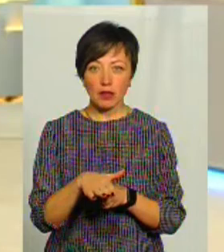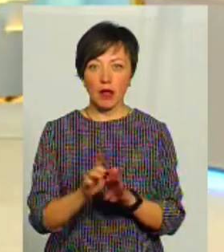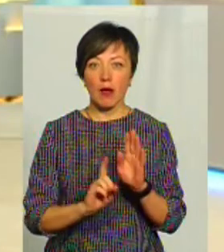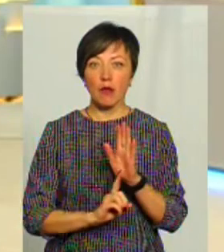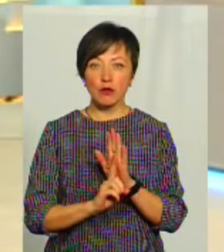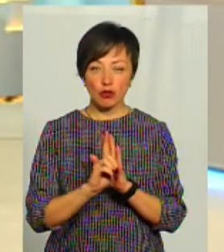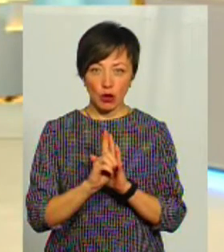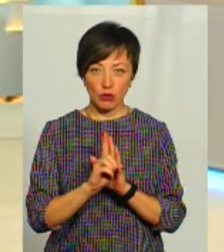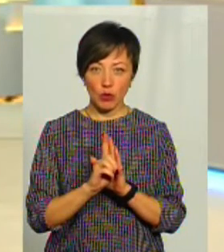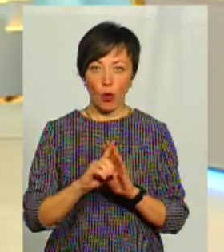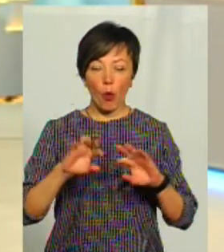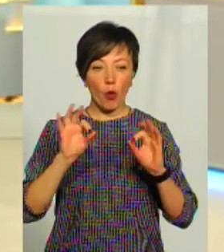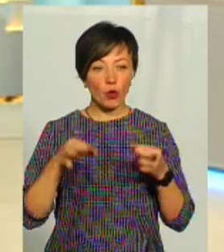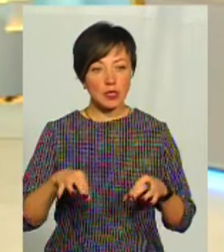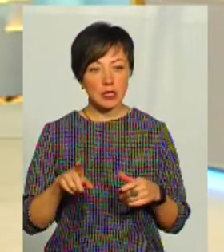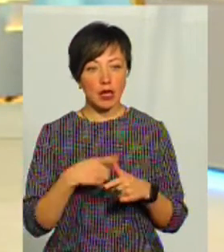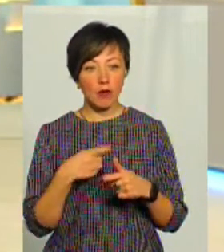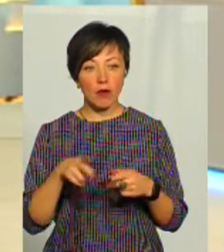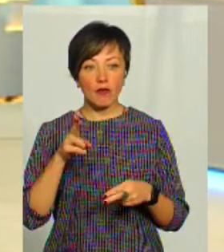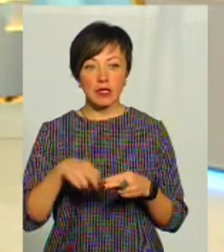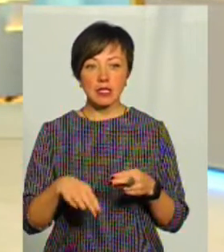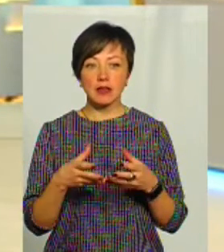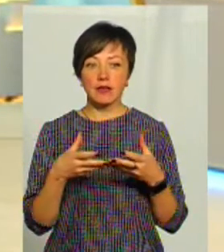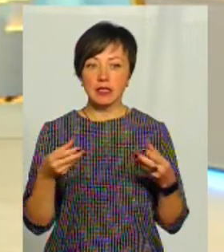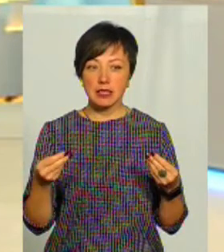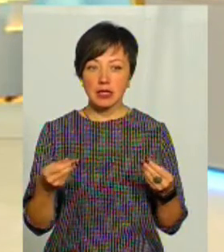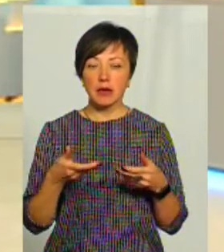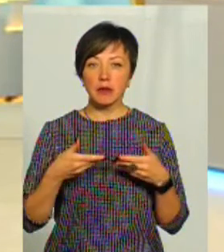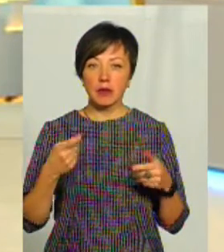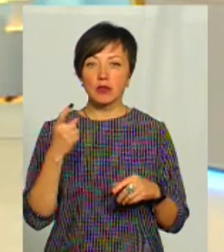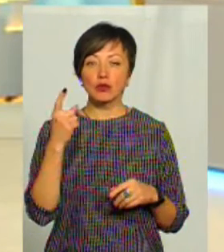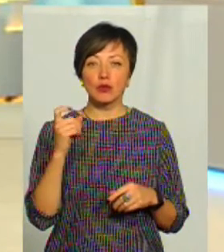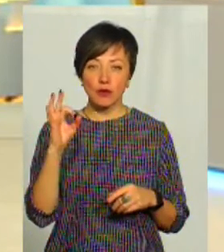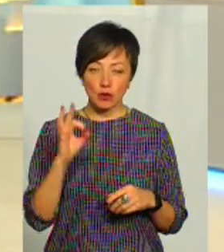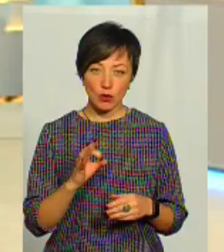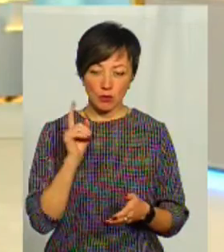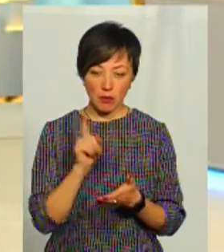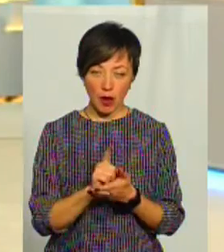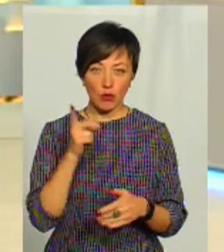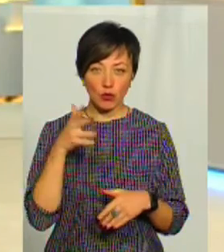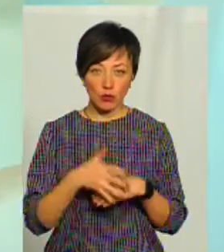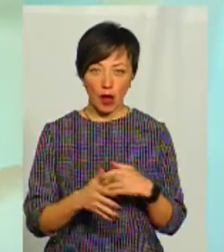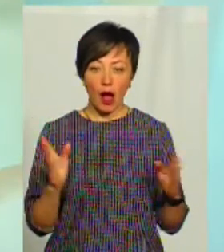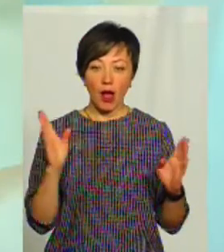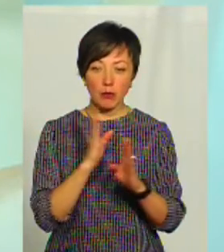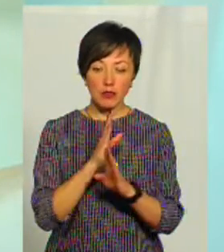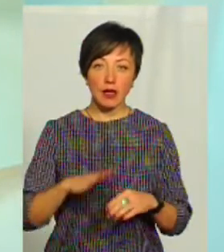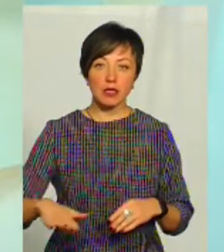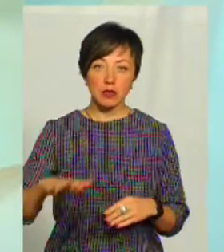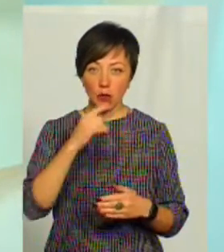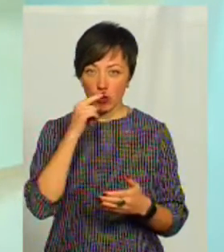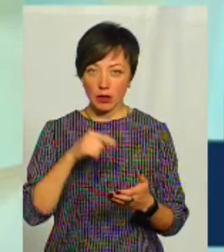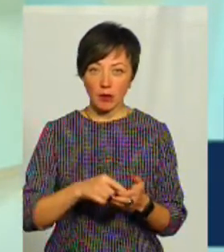на початку осені або в кінці весни, то ми однозначно маємо розуміти, що в атмосферне